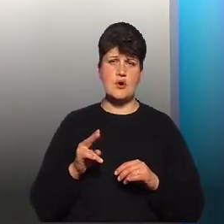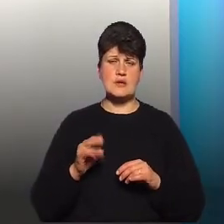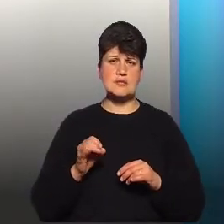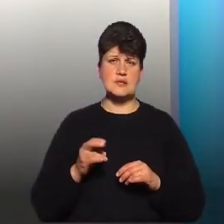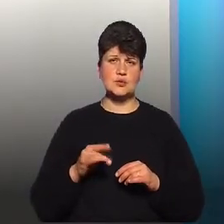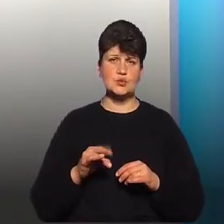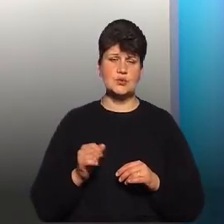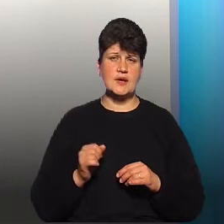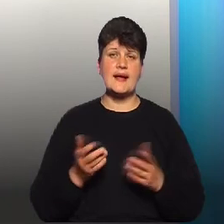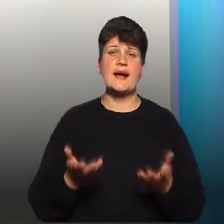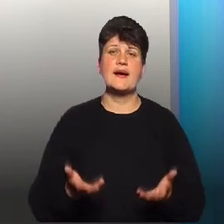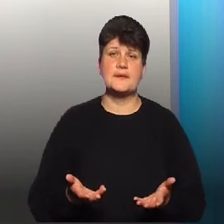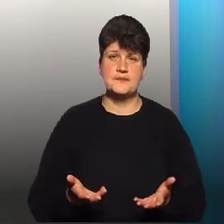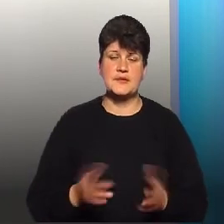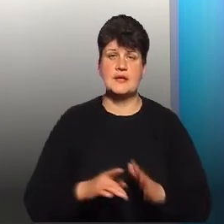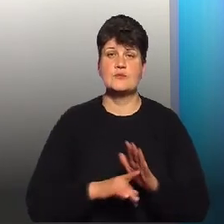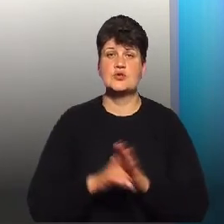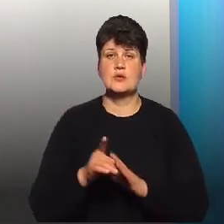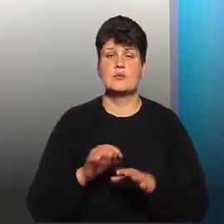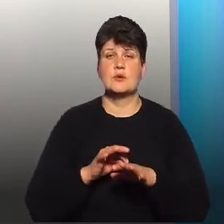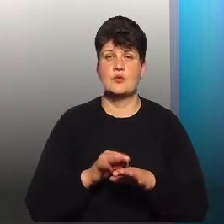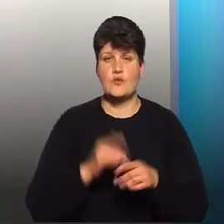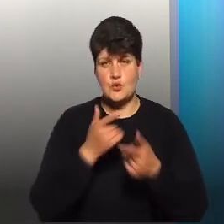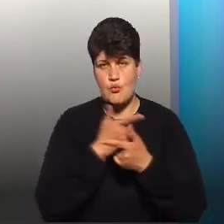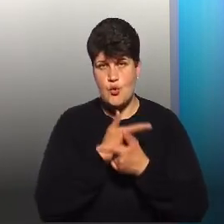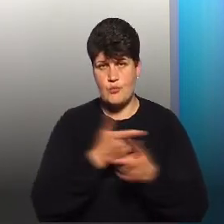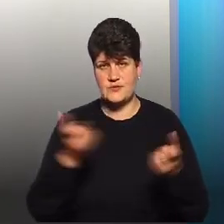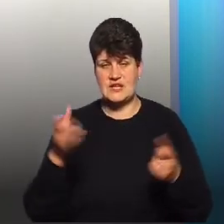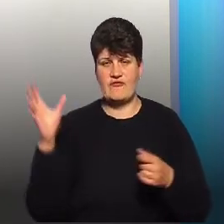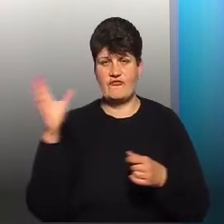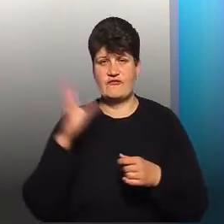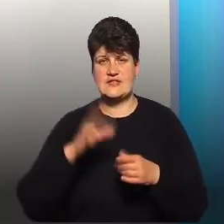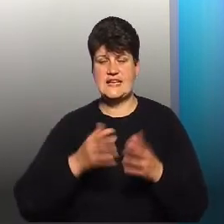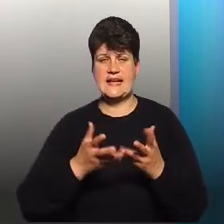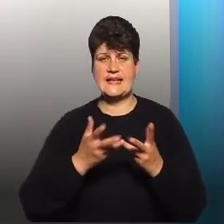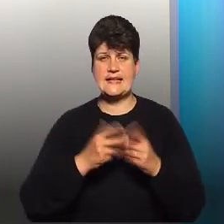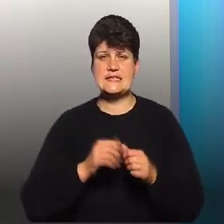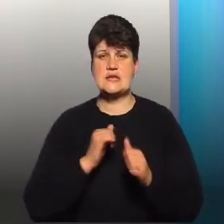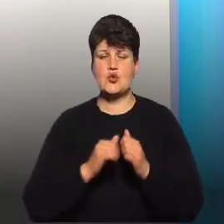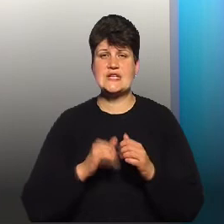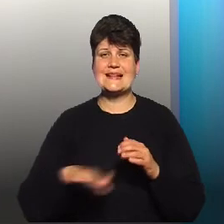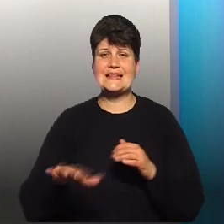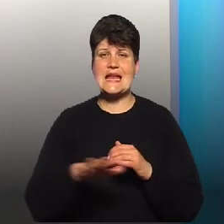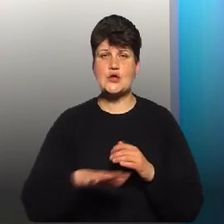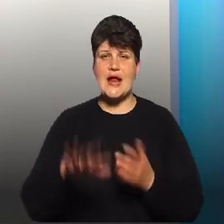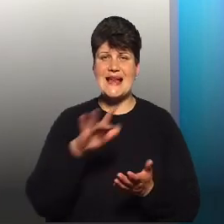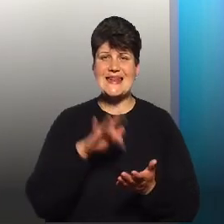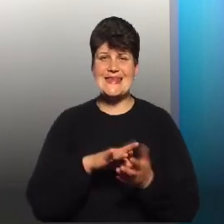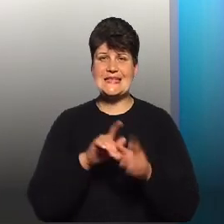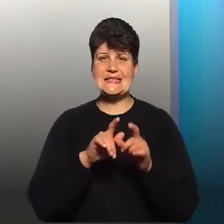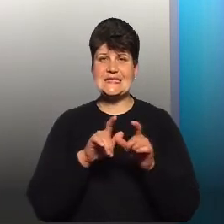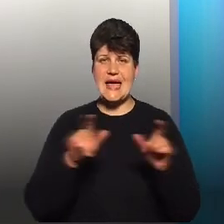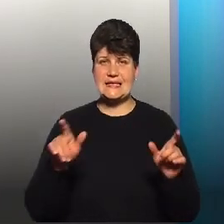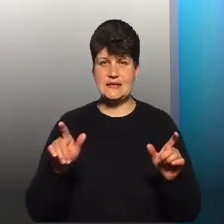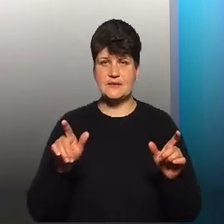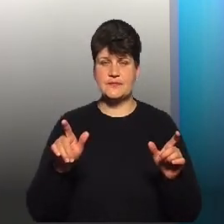яка? Спочатку ми проводимо повіщення. Тобто вся кількість за кожний територіальний центр юнаків, які досягли